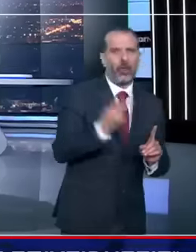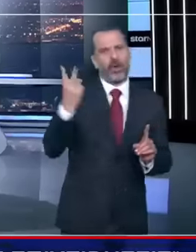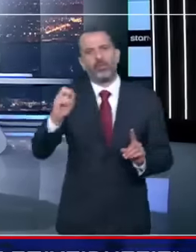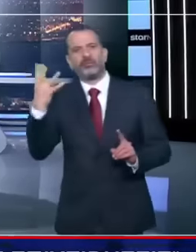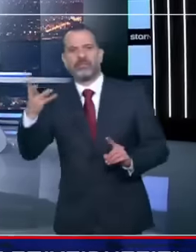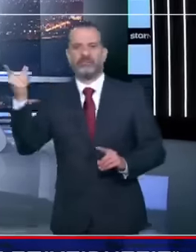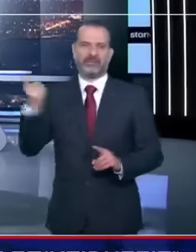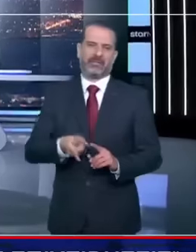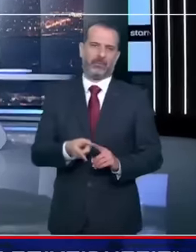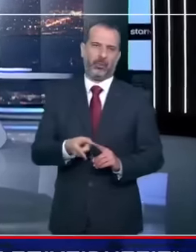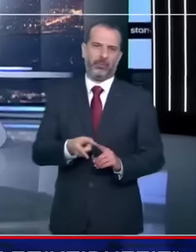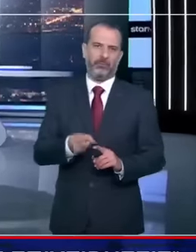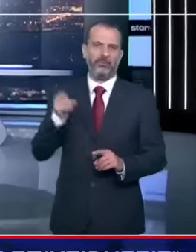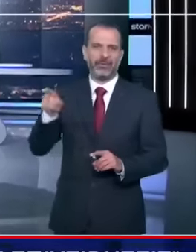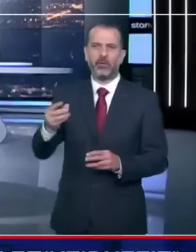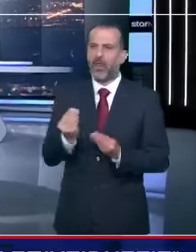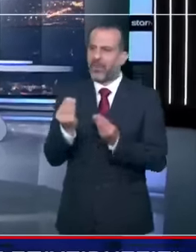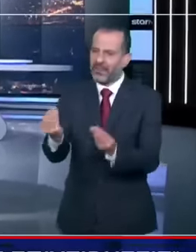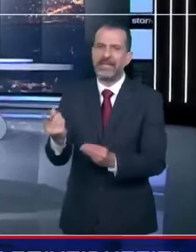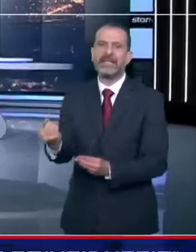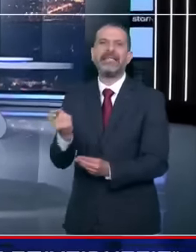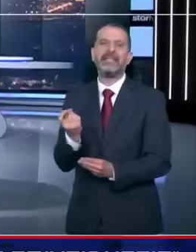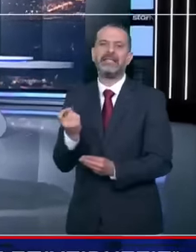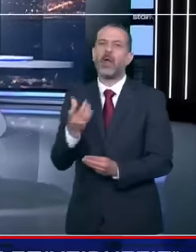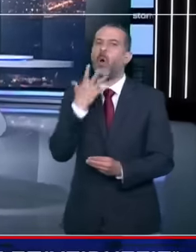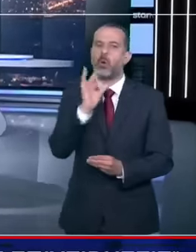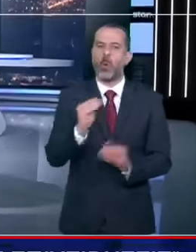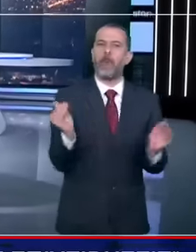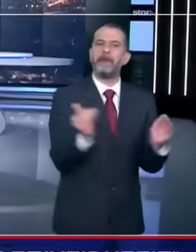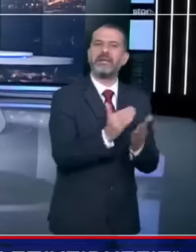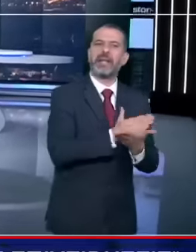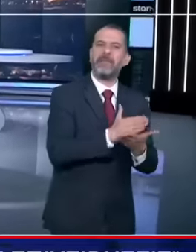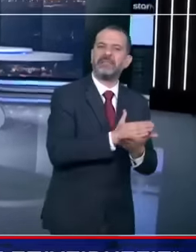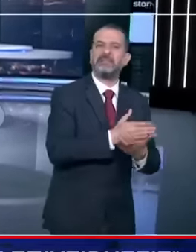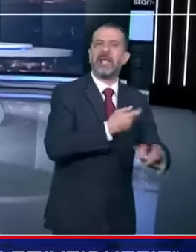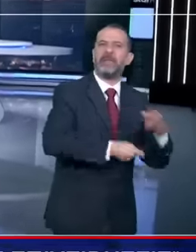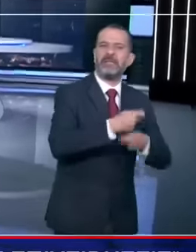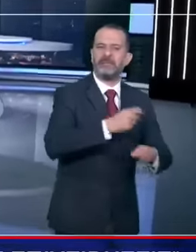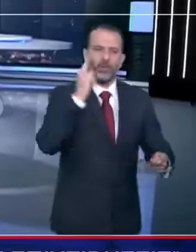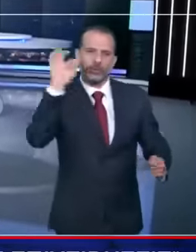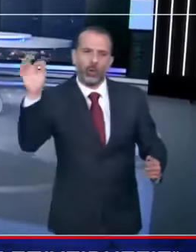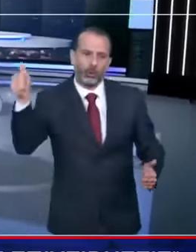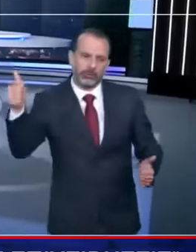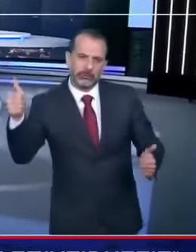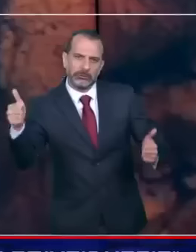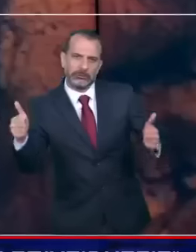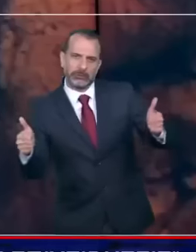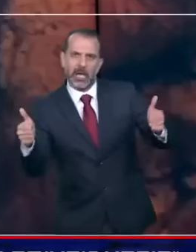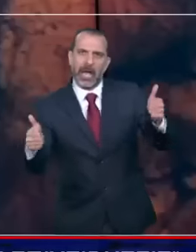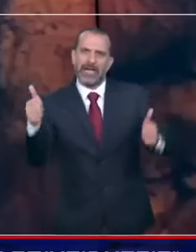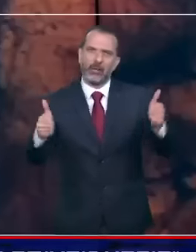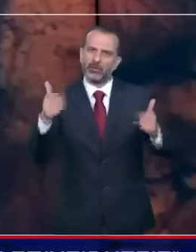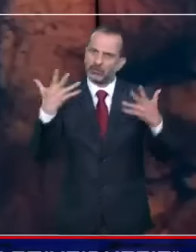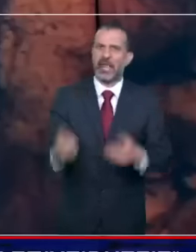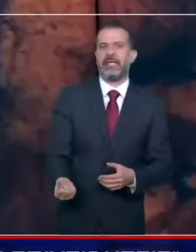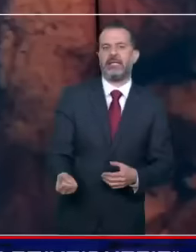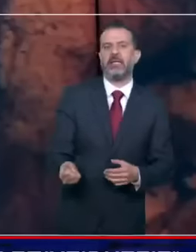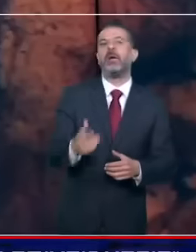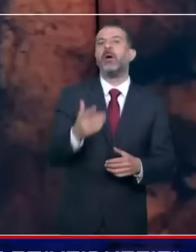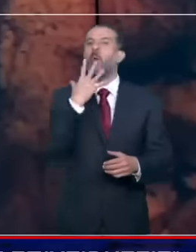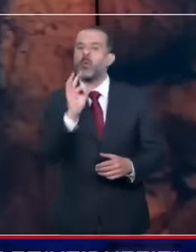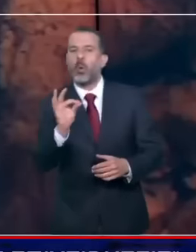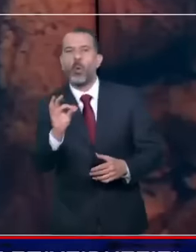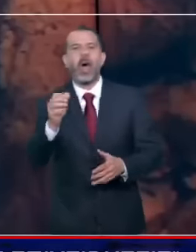24%. Αυτό δίνει ένα κίνητρο παραπάνω στις μικρομεσαίες επιχειρήσεις και είναι πιο ανταγωνιστικές. Ξέρετε, αυτή η θεωρία